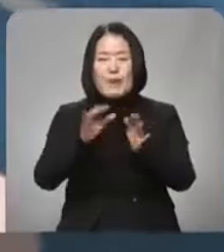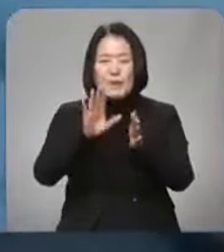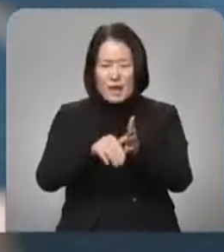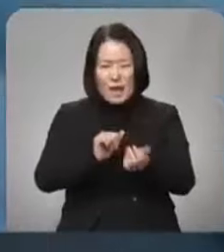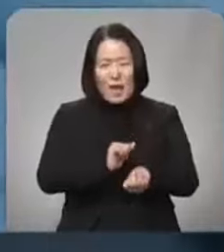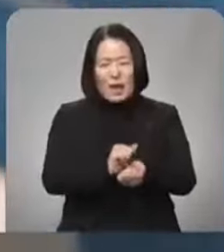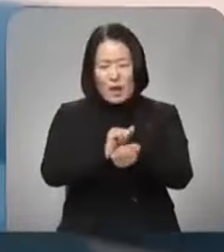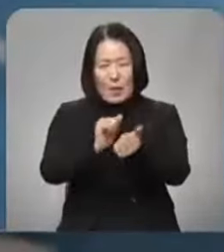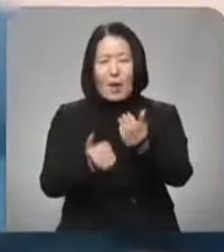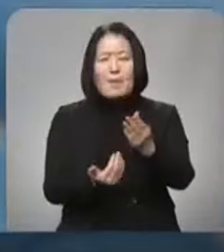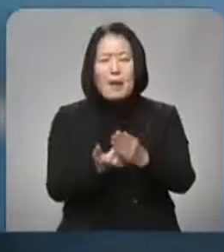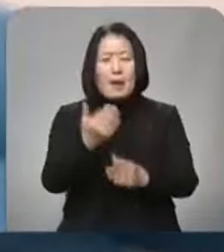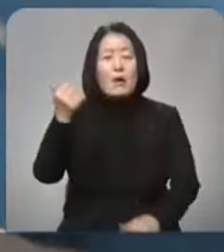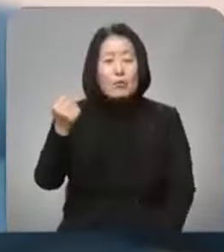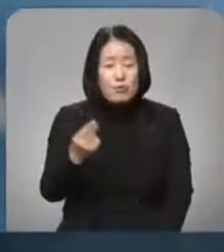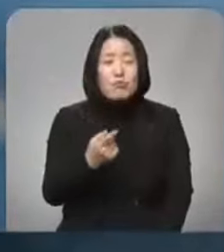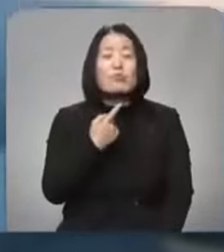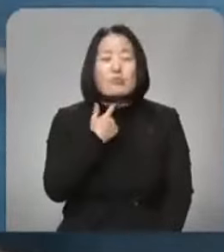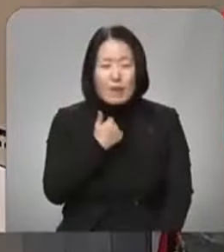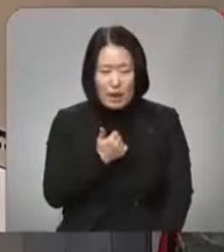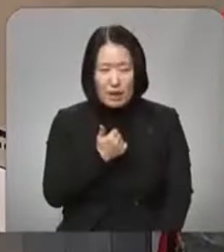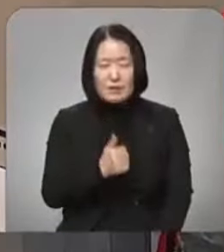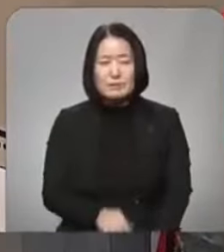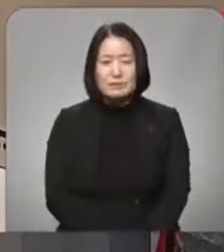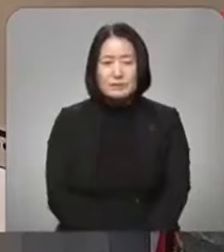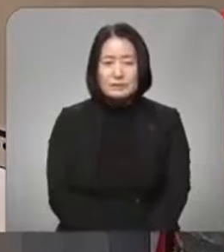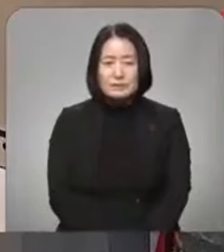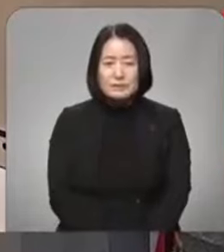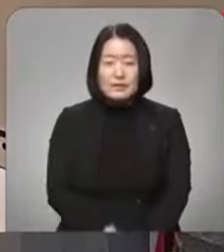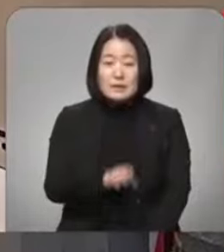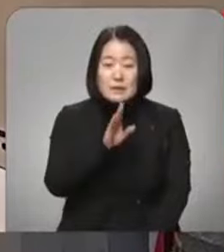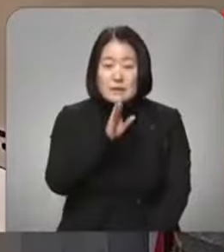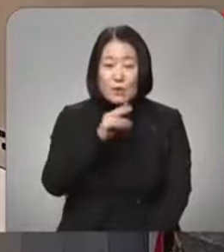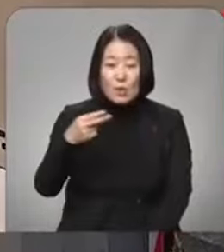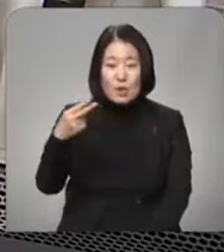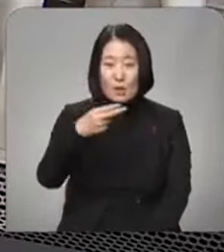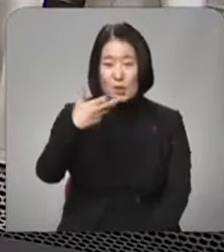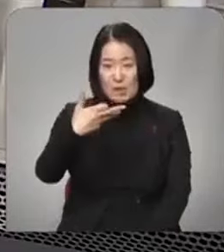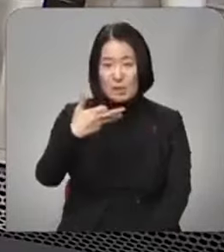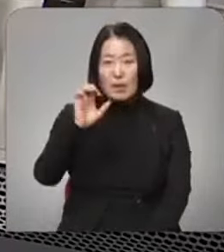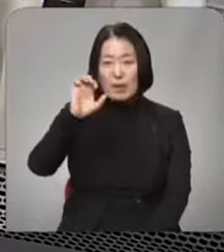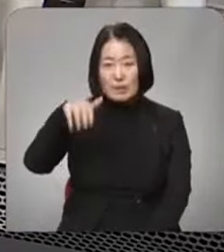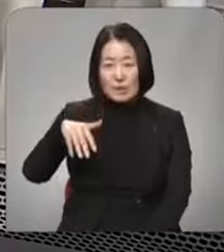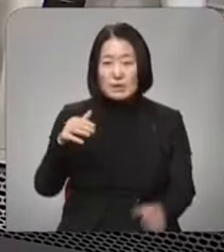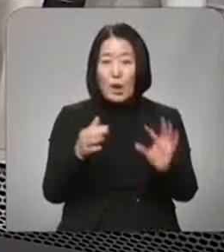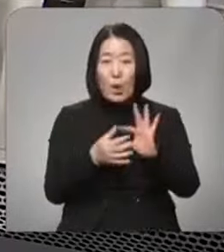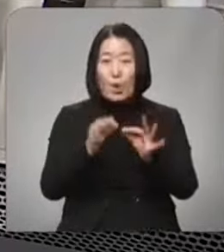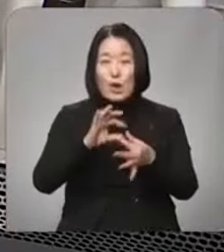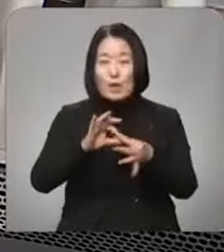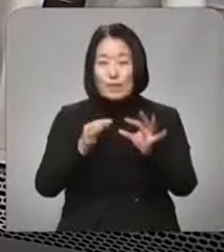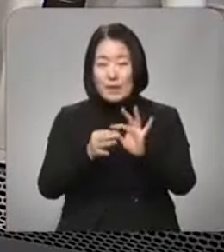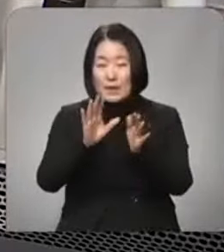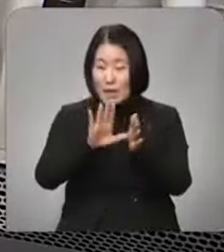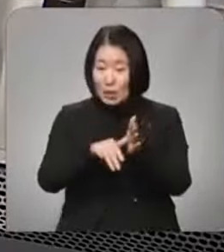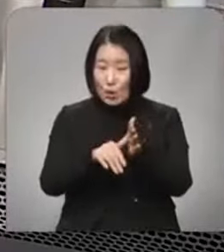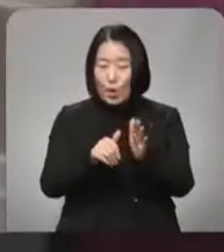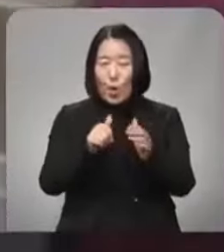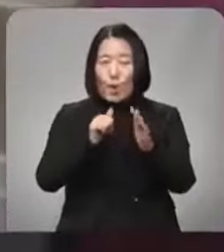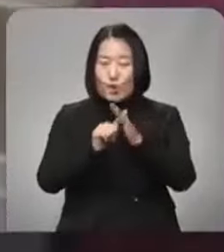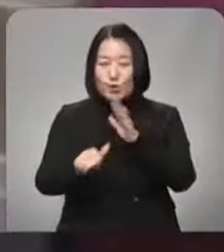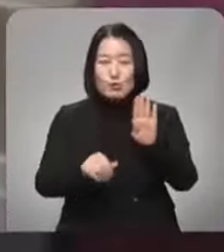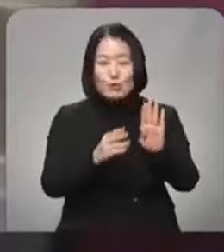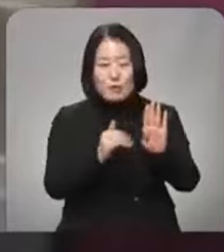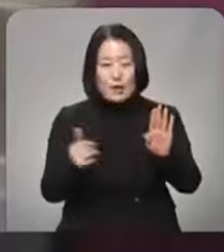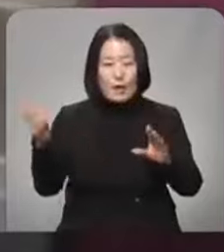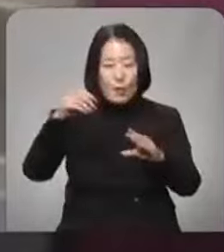감염병이 다수 발생하고 있다고 설명했습니다. 실제로 2018 평창 동계올림픽 당시에도 선수 4명을